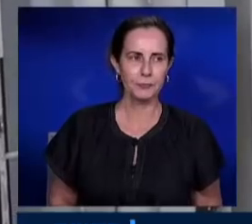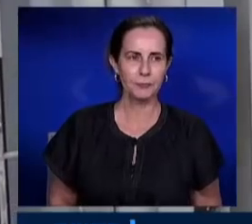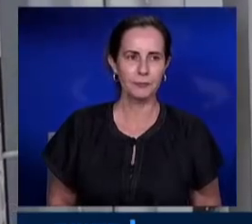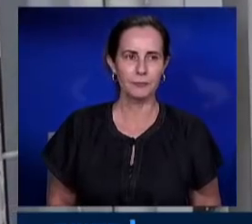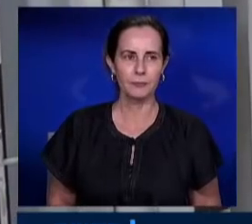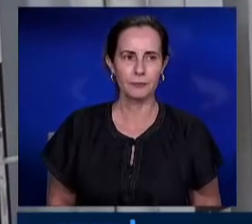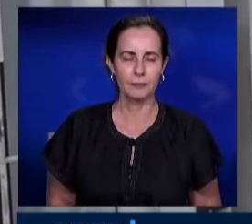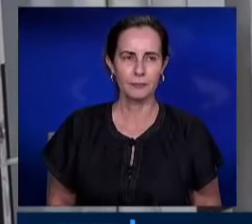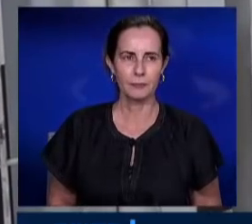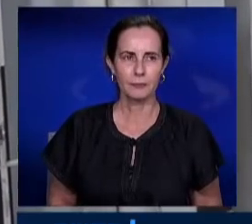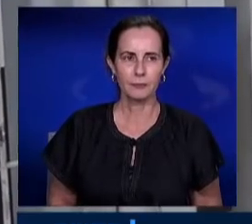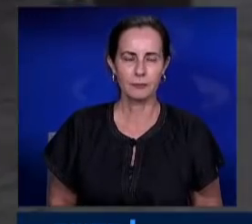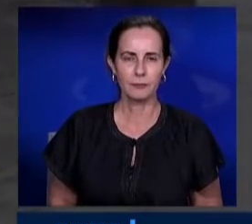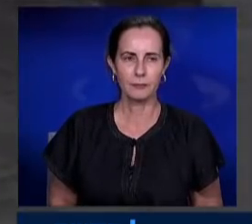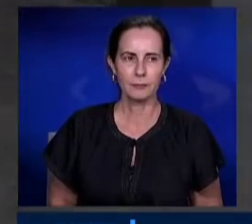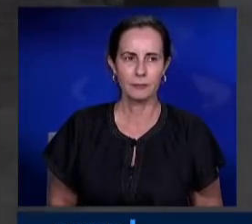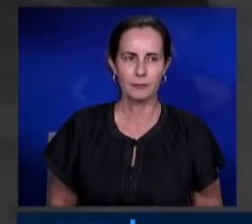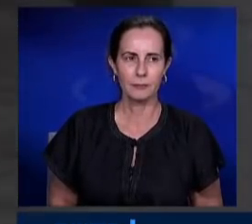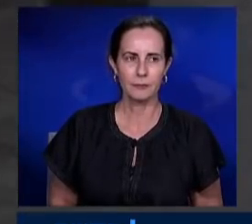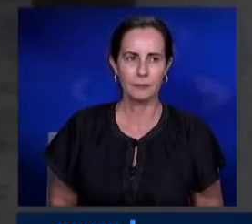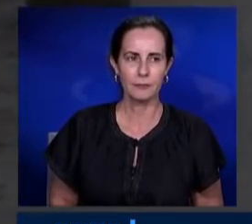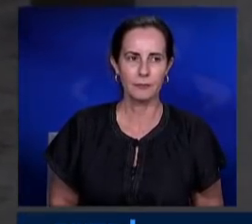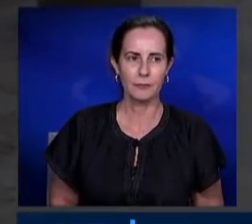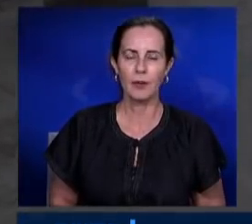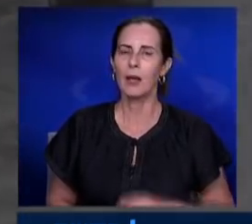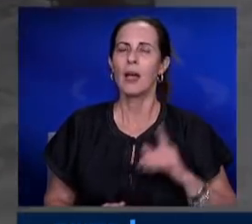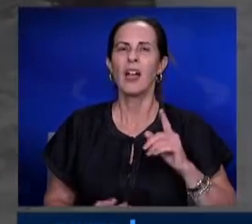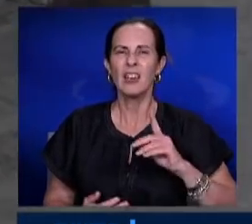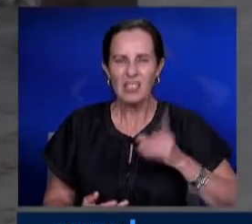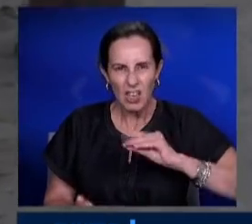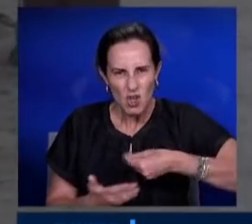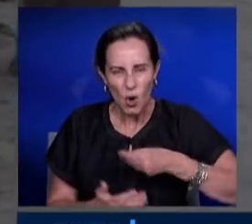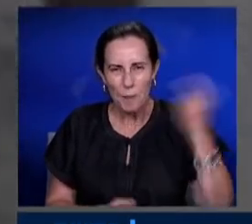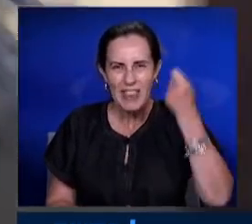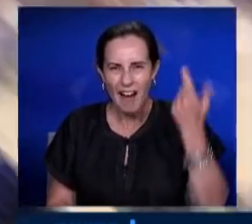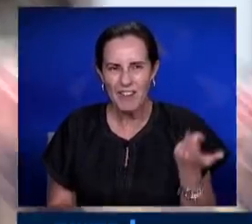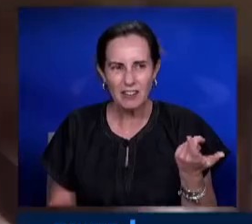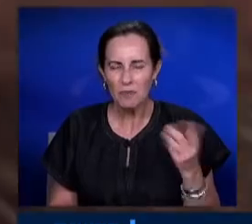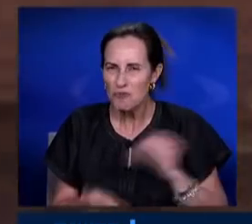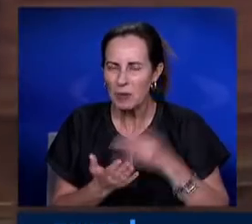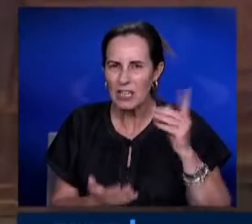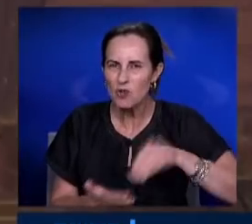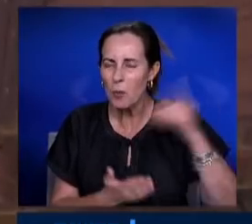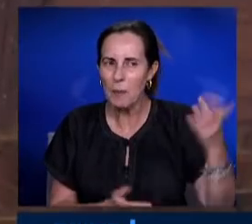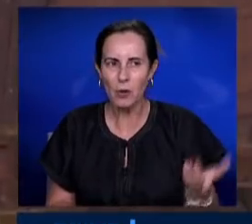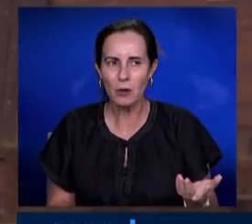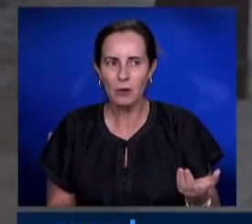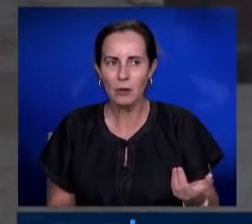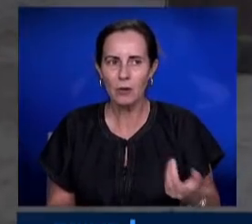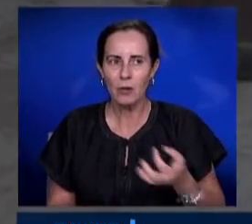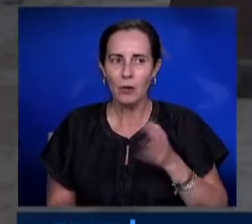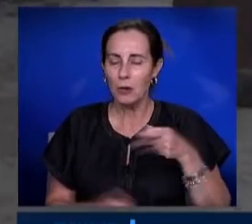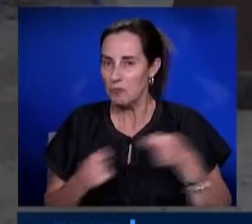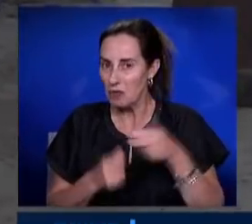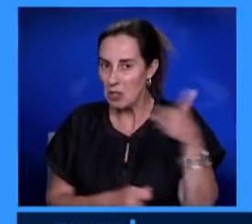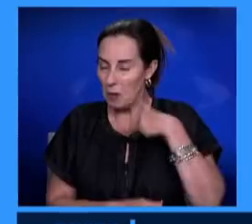דוד נמצא פה, תגיד? חייבים אישור מדוד לדברים האלה. אישור מדוד? אישור, למה? לא יודע, לשתף פעולה בצילומים,